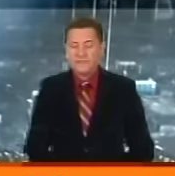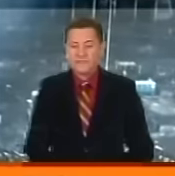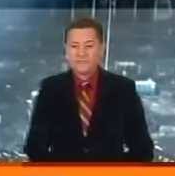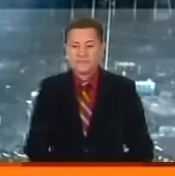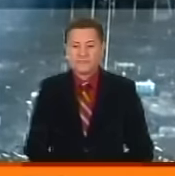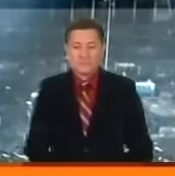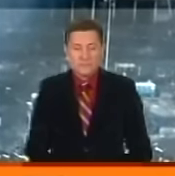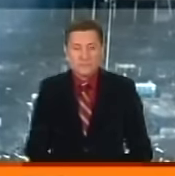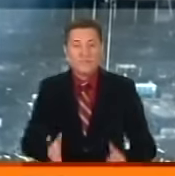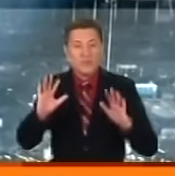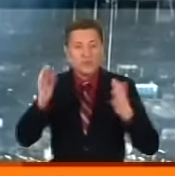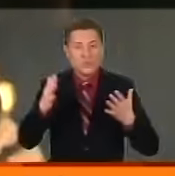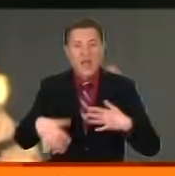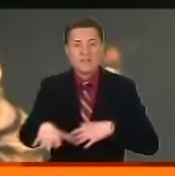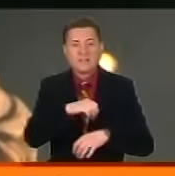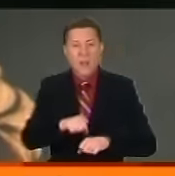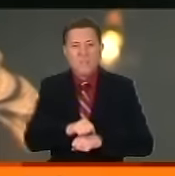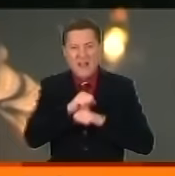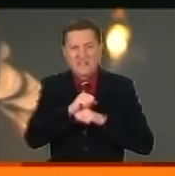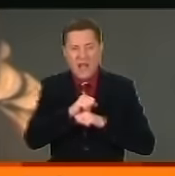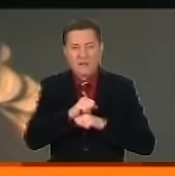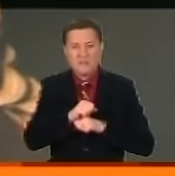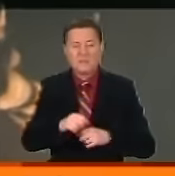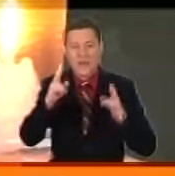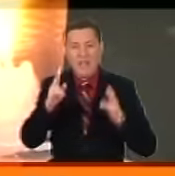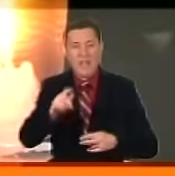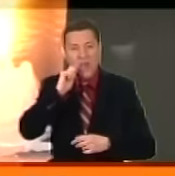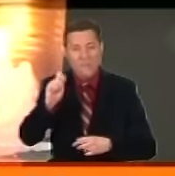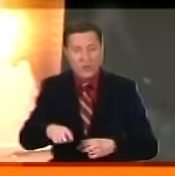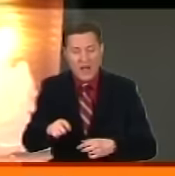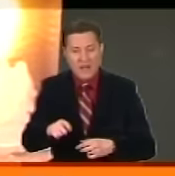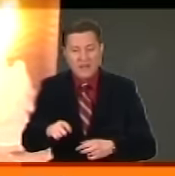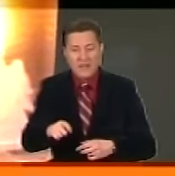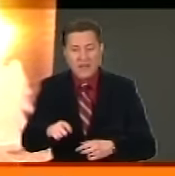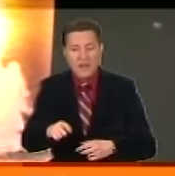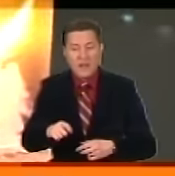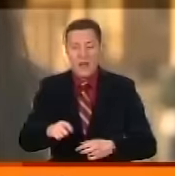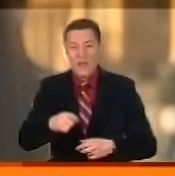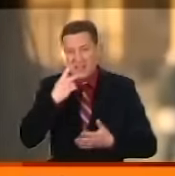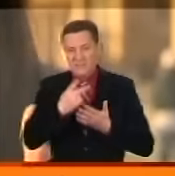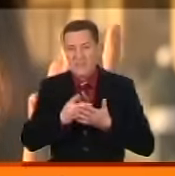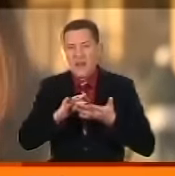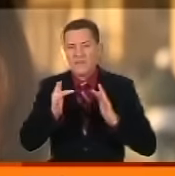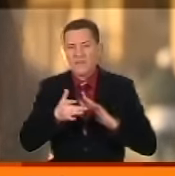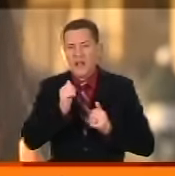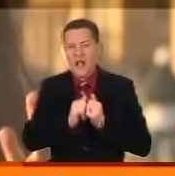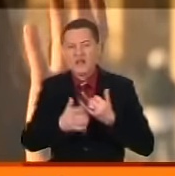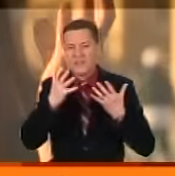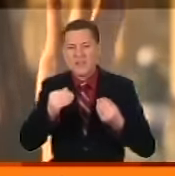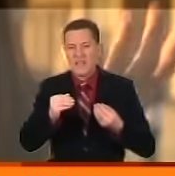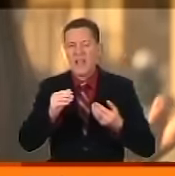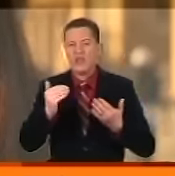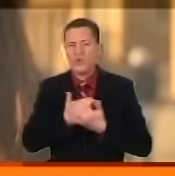И вот случается Майдан, потом трагедия в Украине, и ну, невозможно было смотреть по интернету, каждый день новости смотришь, на